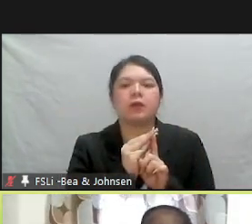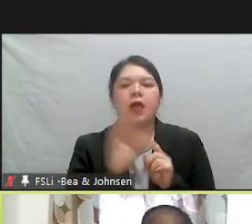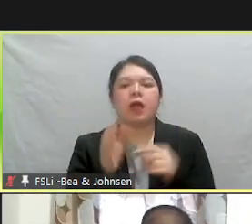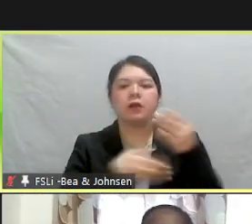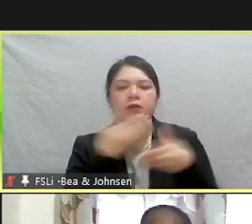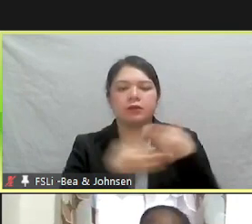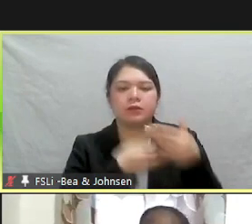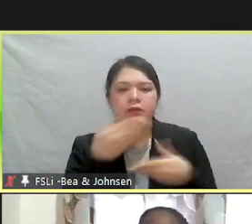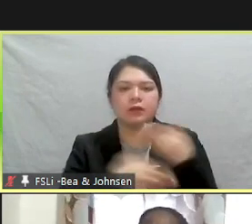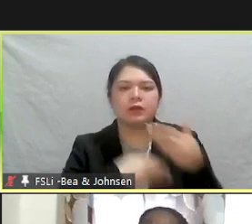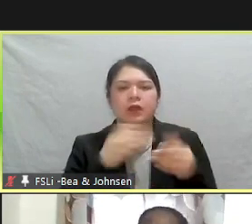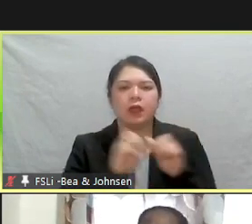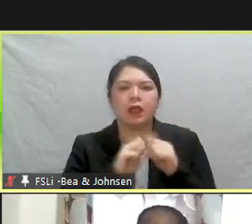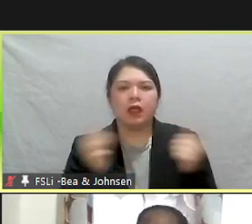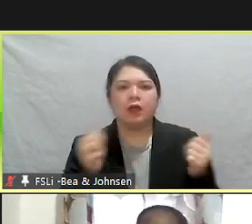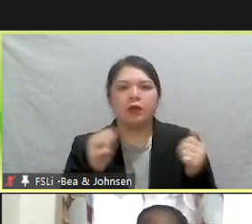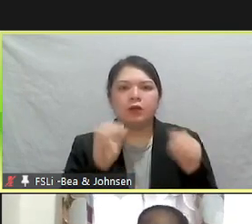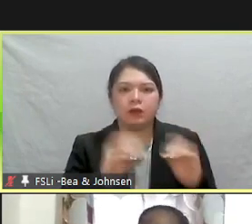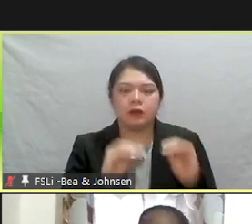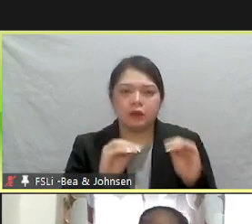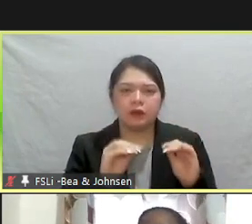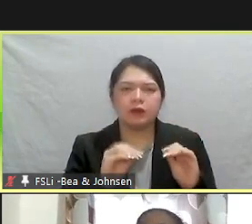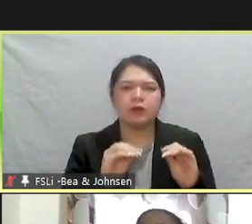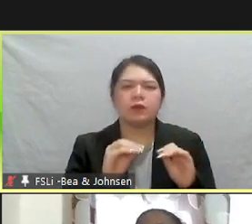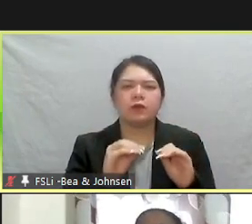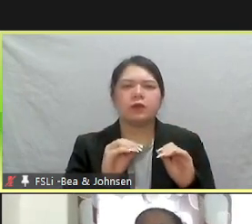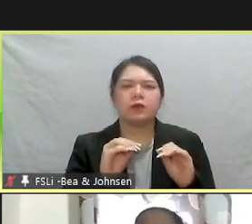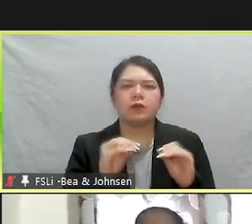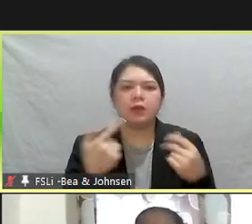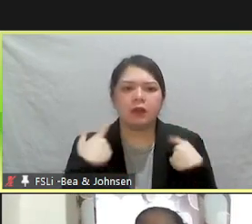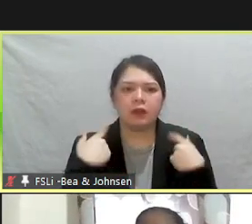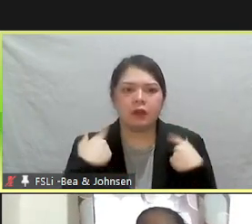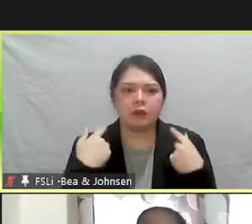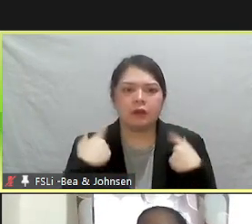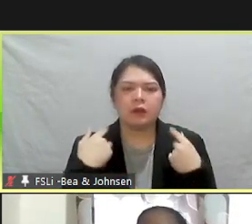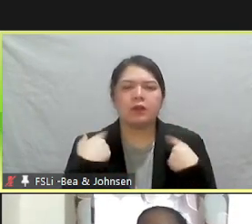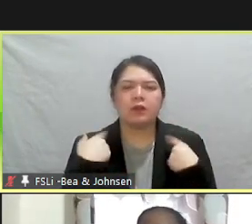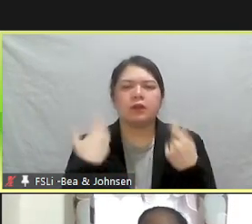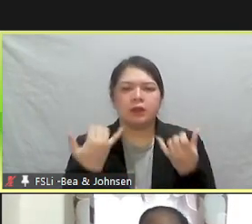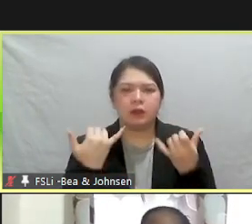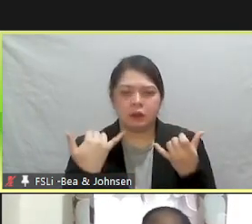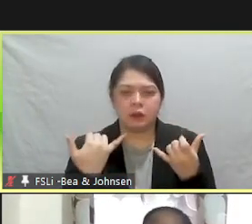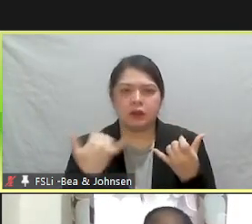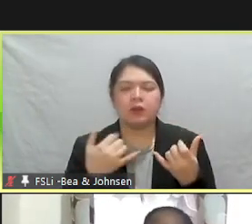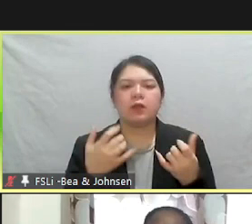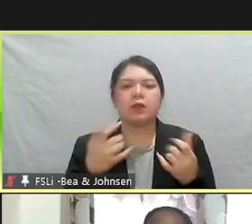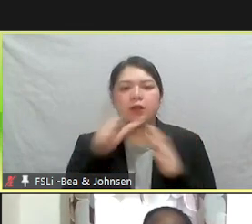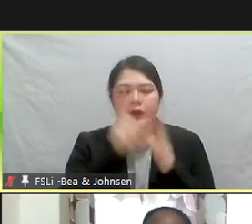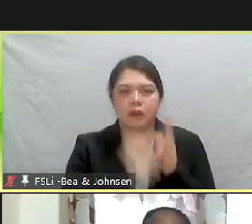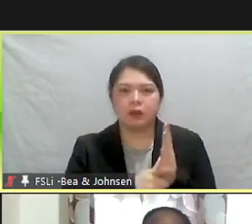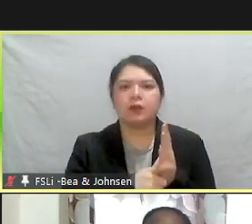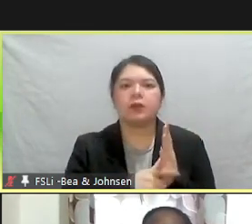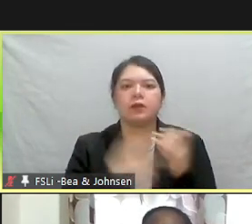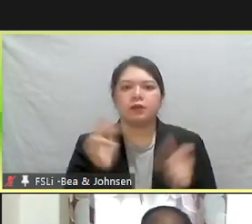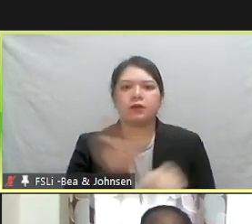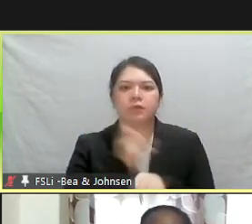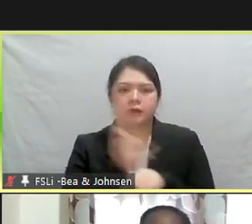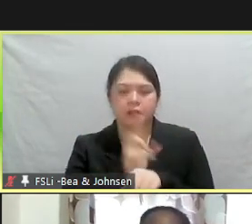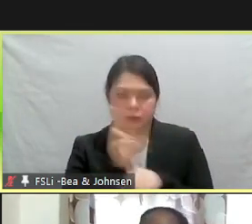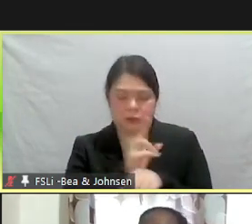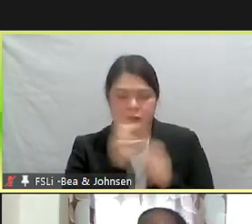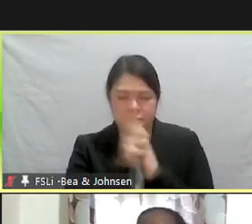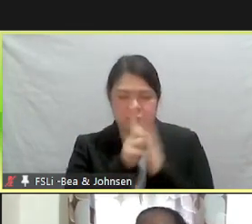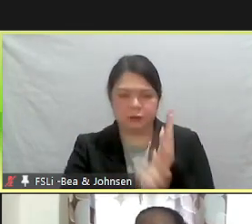sa panggagamot, pag-aayos ng gusot at ang aming customary law. At ang ginagamit po naming mga lingwahe